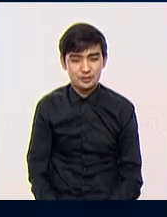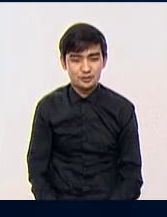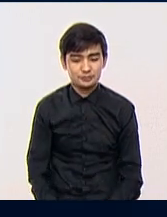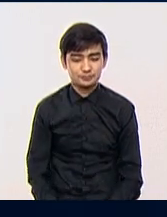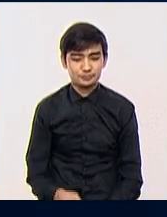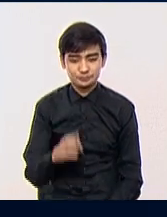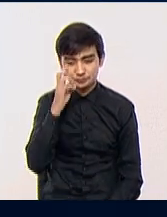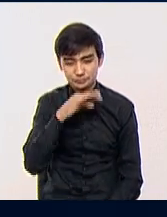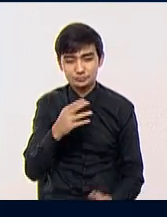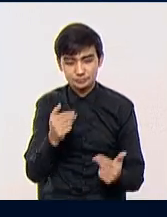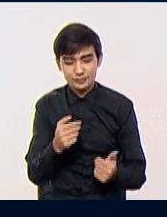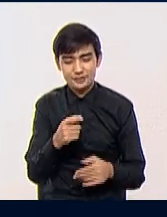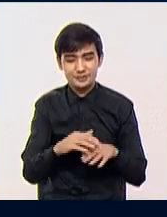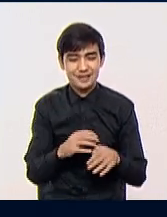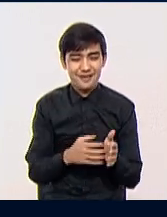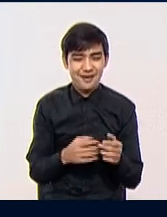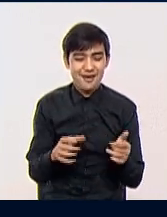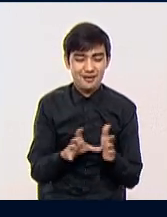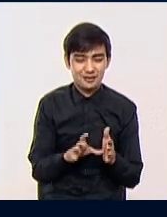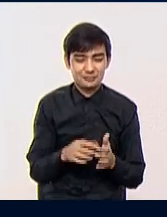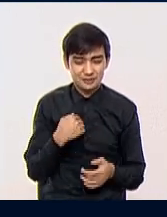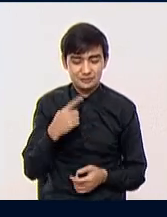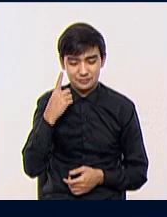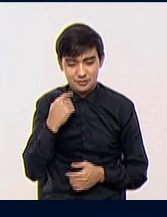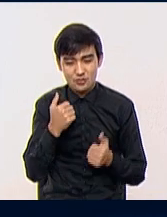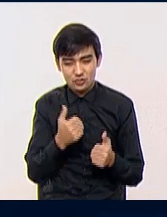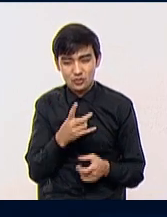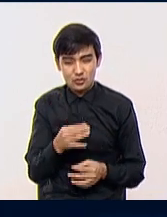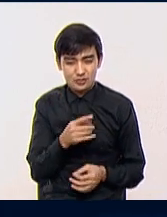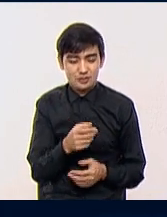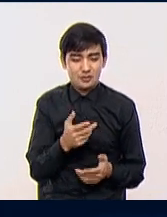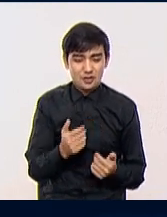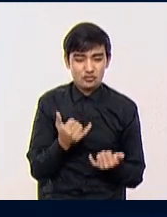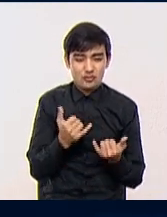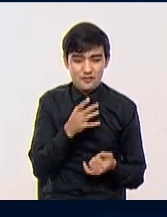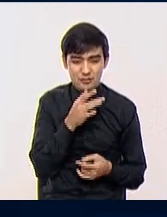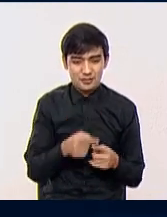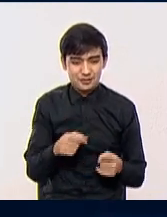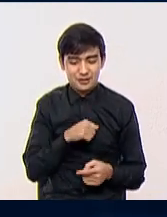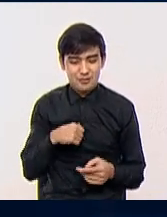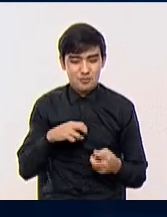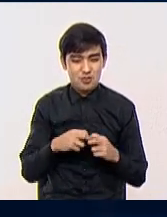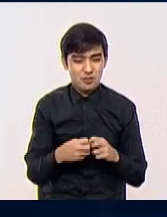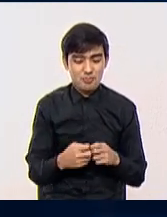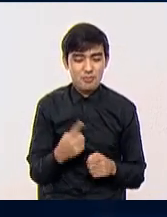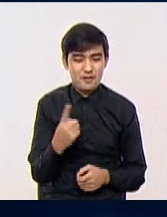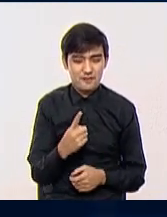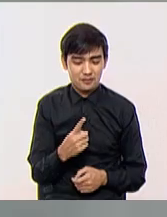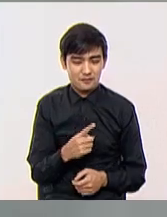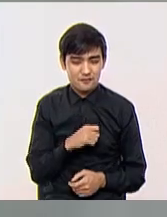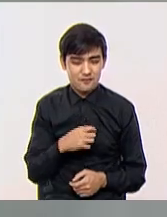Иә. Елімізде электроэнергия тапшылығы енді бар екенін жақсы білеміз. Бұл әрине бүгінгі таңда ең өзекті проблемалардың бірі болып